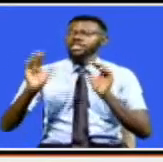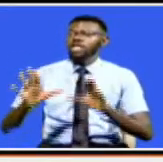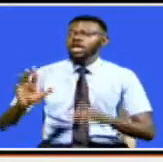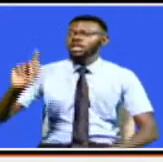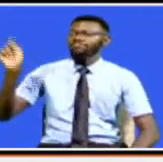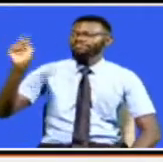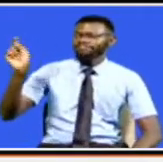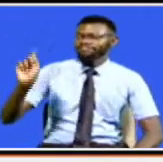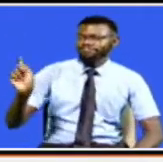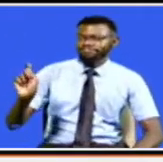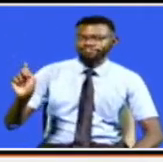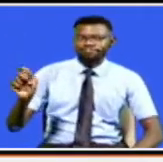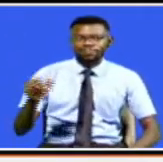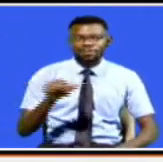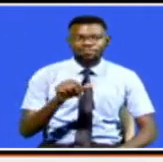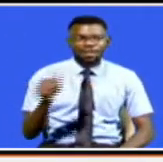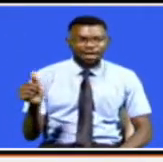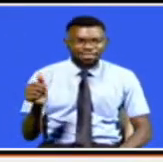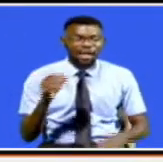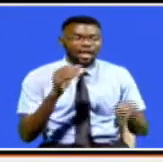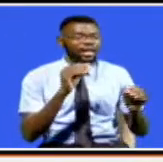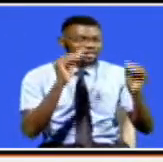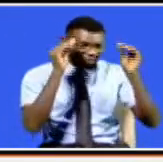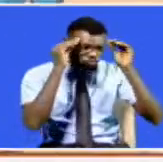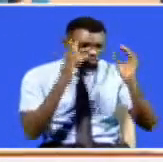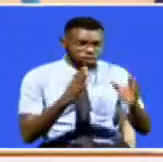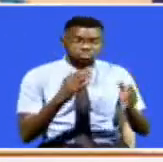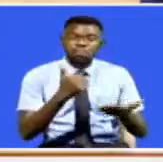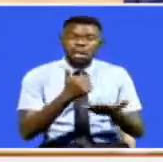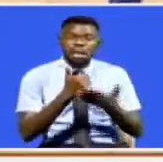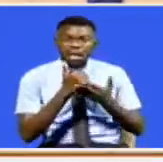Pia wanafunzi wenzangu wananisaidia kunisomea.